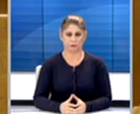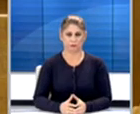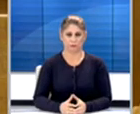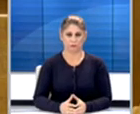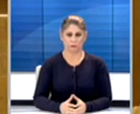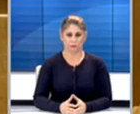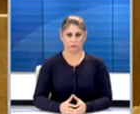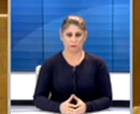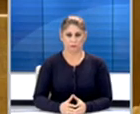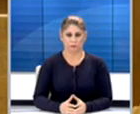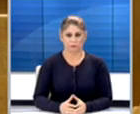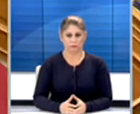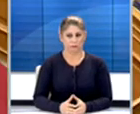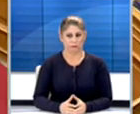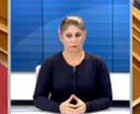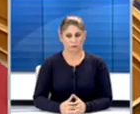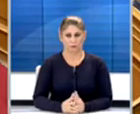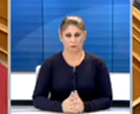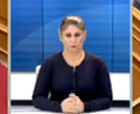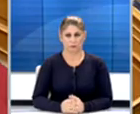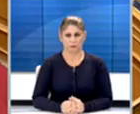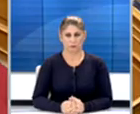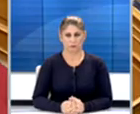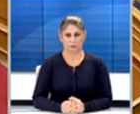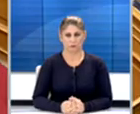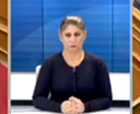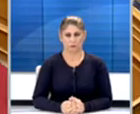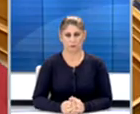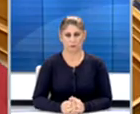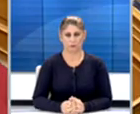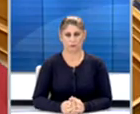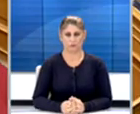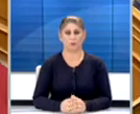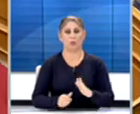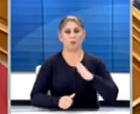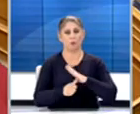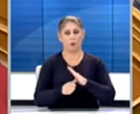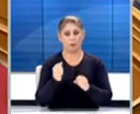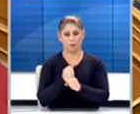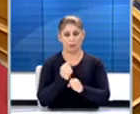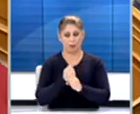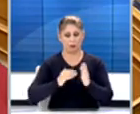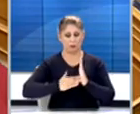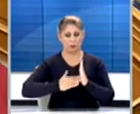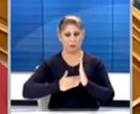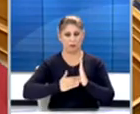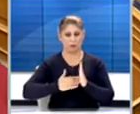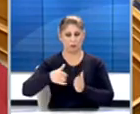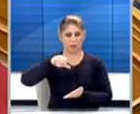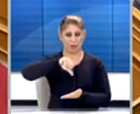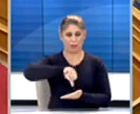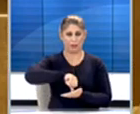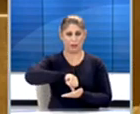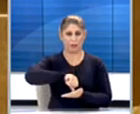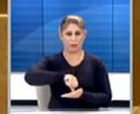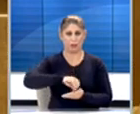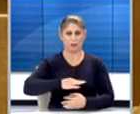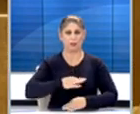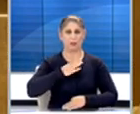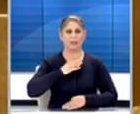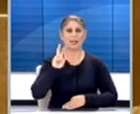Επιτρέψτε μου, θα την καταθέσω στα πρακτικά μετά την ομιλία, από τον πρόεδρο του Επαγγελματικού Επιμελητηρίου της Αθήνας, τον